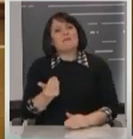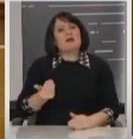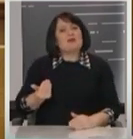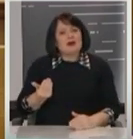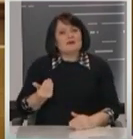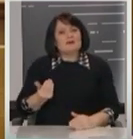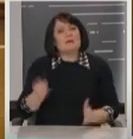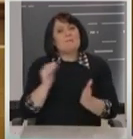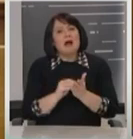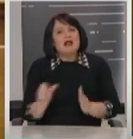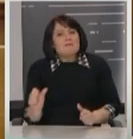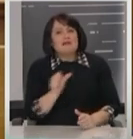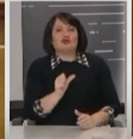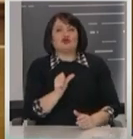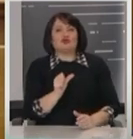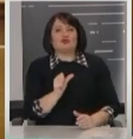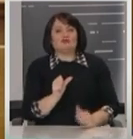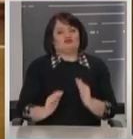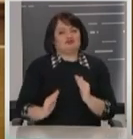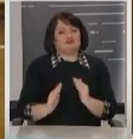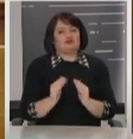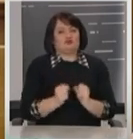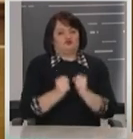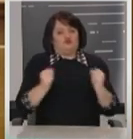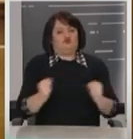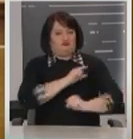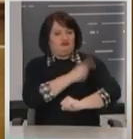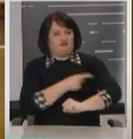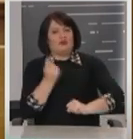Επιστρέφει ανακτώντας την οικονομική της αυτοδυναμία,